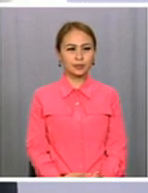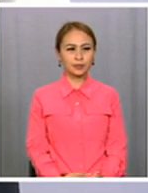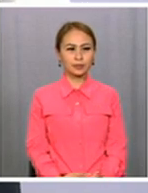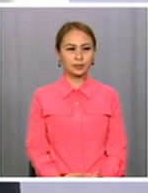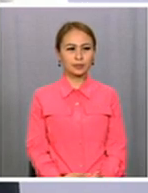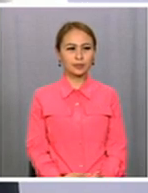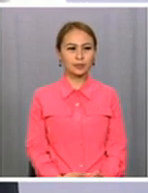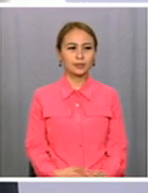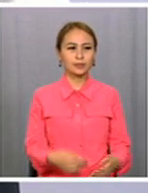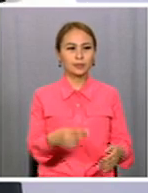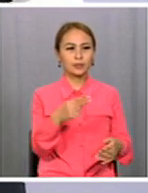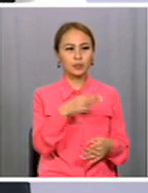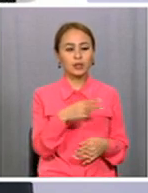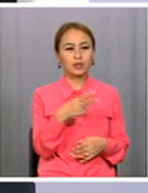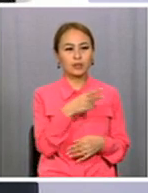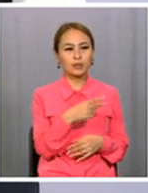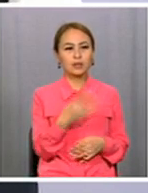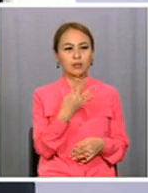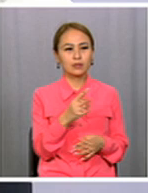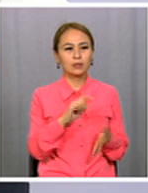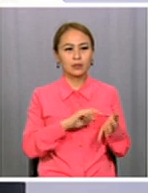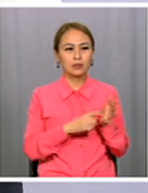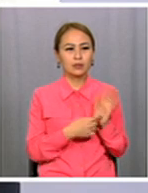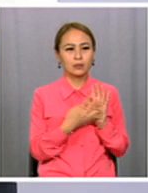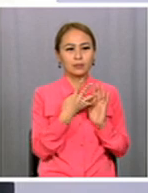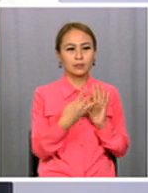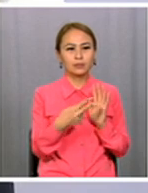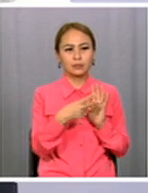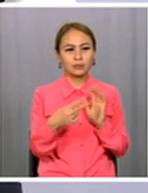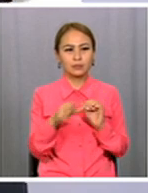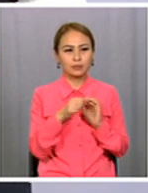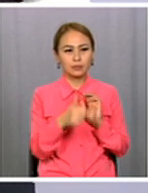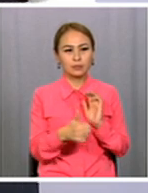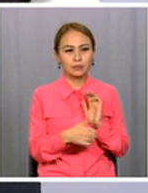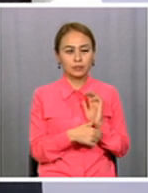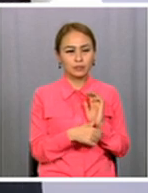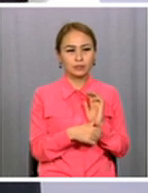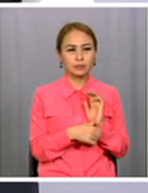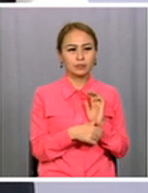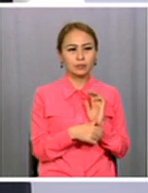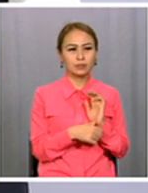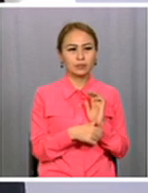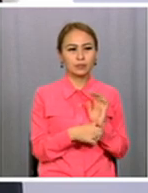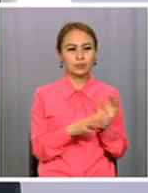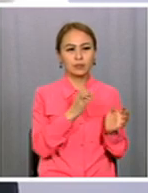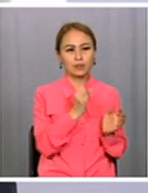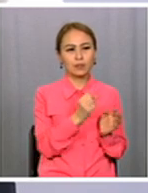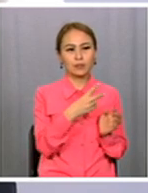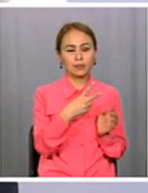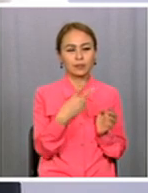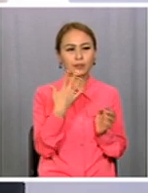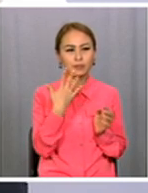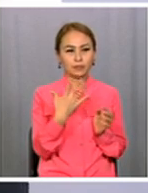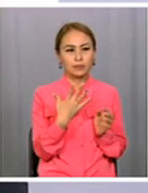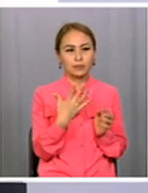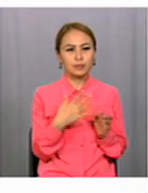периметрі 16-ға тең болады. Ал квадраттың қабырғасы 5-ге тең болса, онда оның